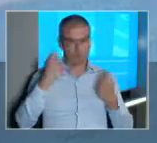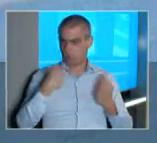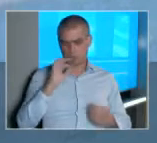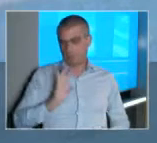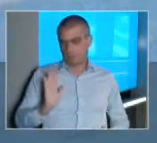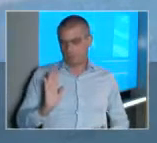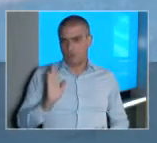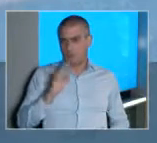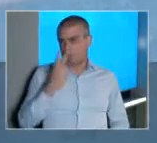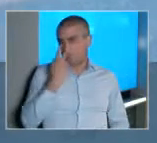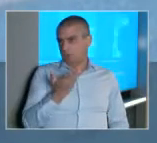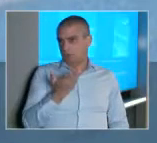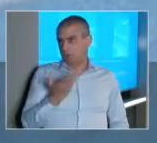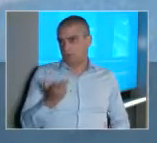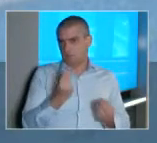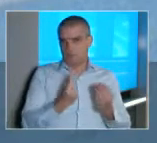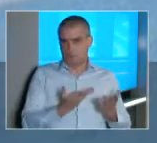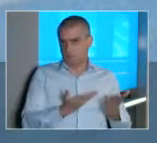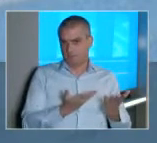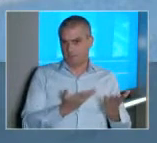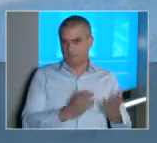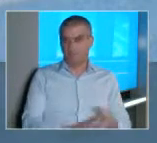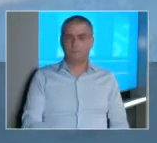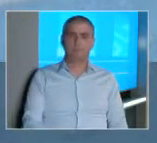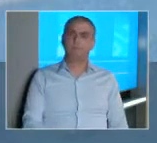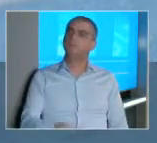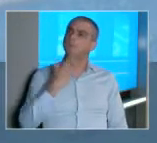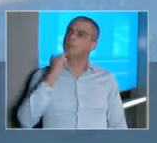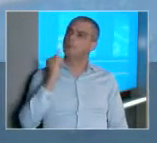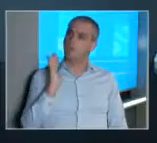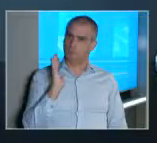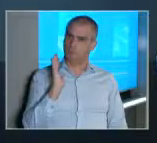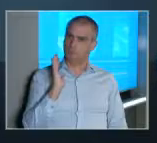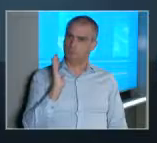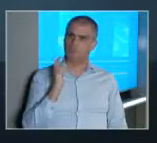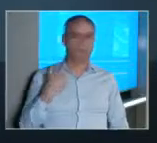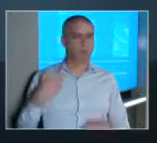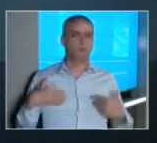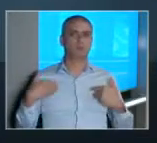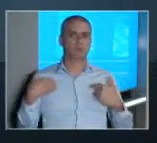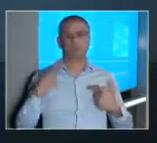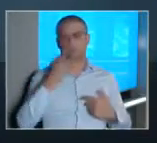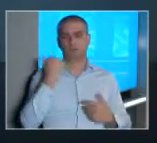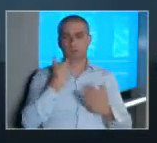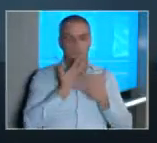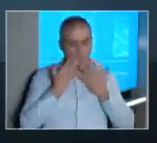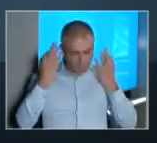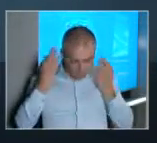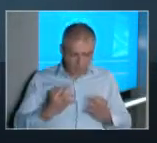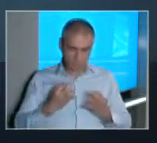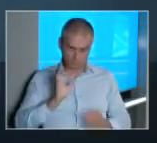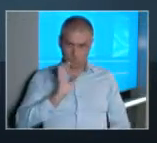בו, אולי אפשר להסתכל גם על חצי הכוס המלאה. קודם כל נכון, ואנחנו שמחים שזאת הייתה הבהרה חד